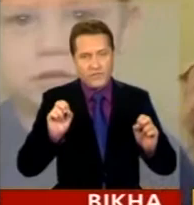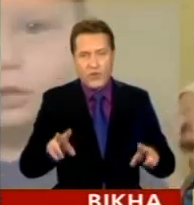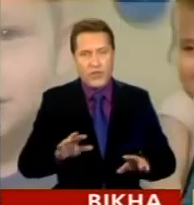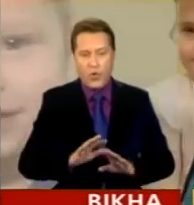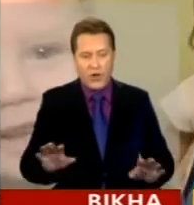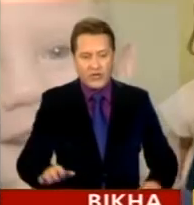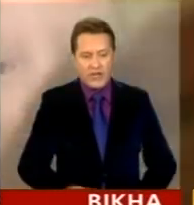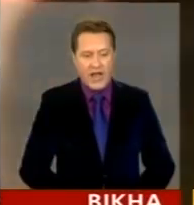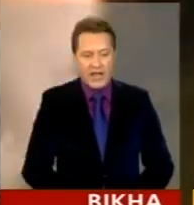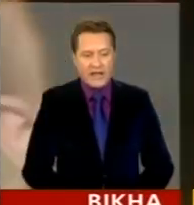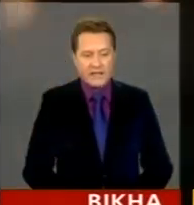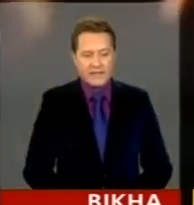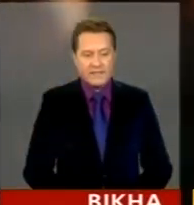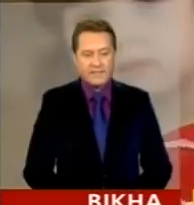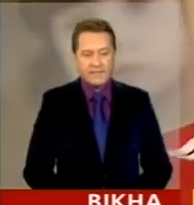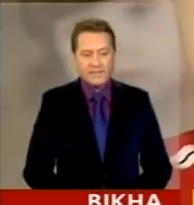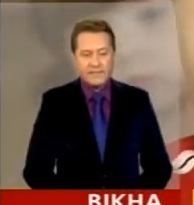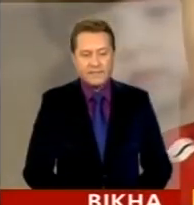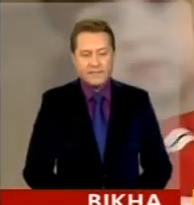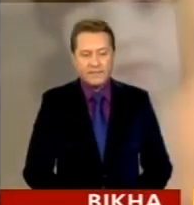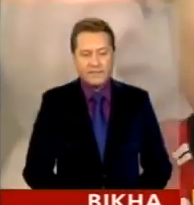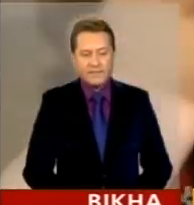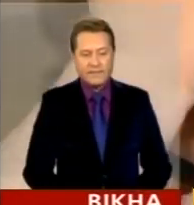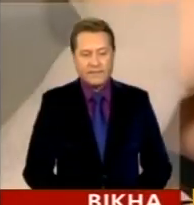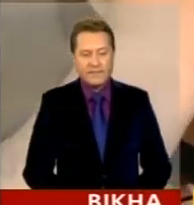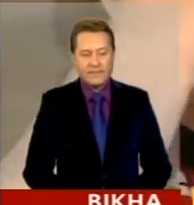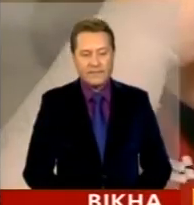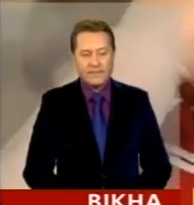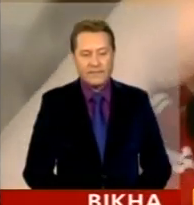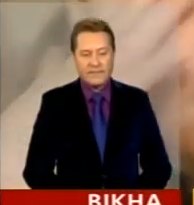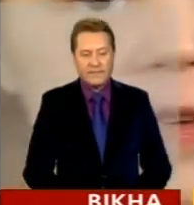Оля Кучер, Олександр Альбінський, програма «Вікна», СТБ.